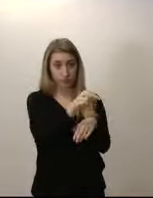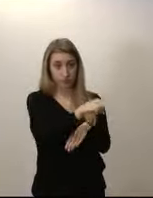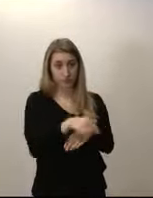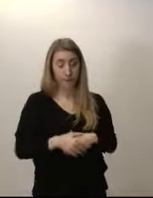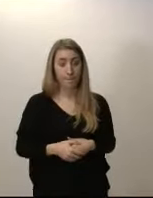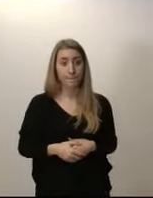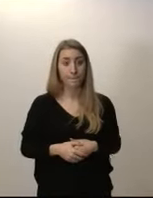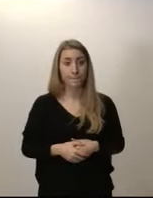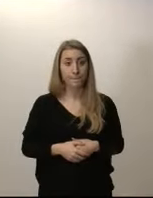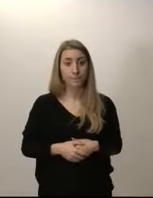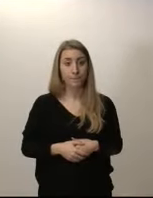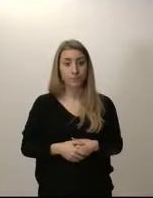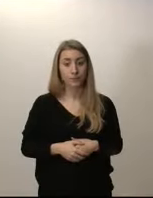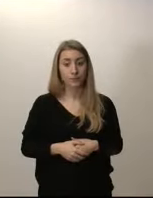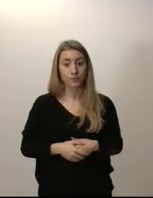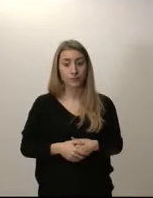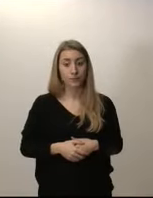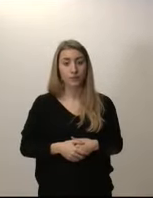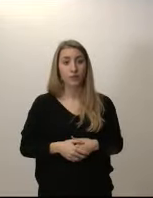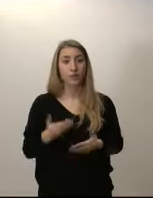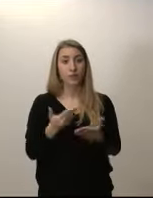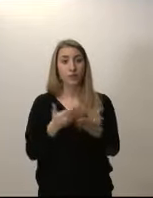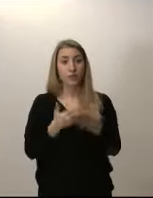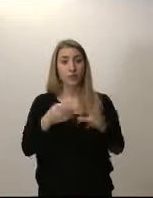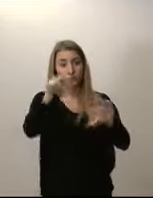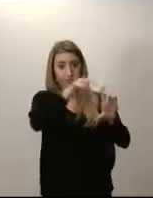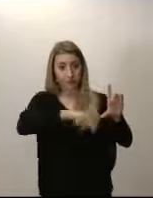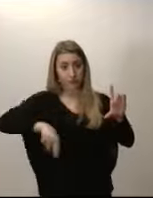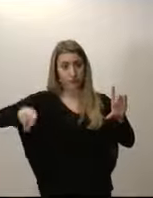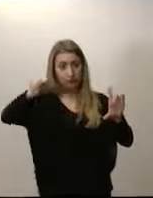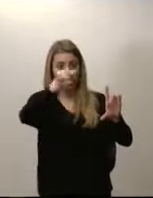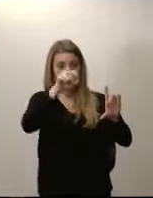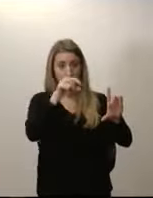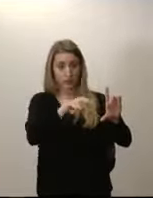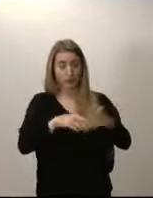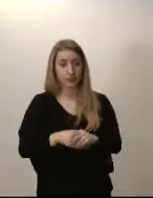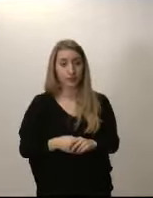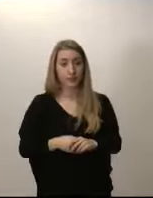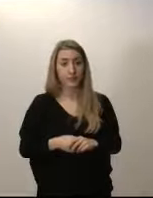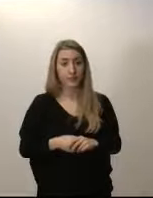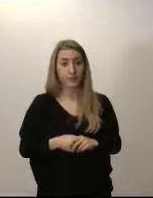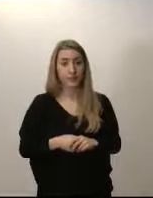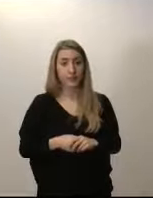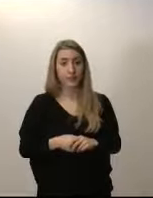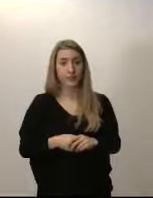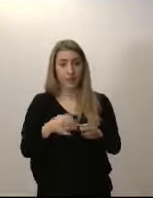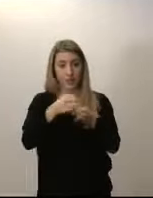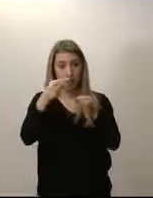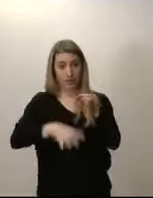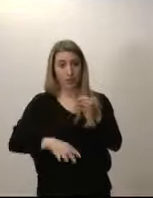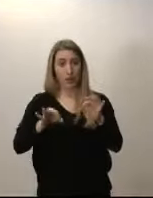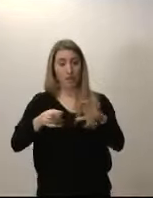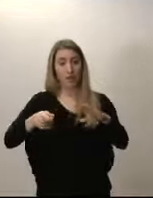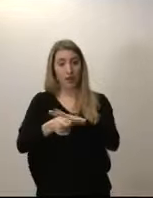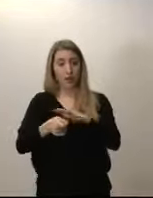Donc voilà une représentation en camembert de cette section d'investissement et le résultat de la section d'investissement,